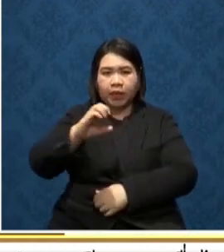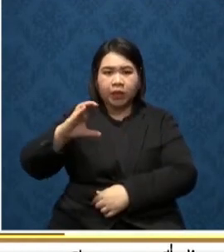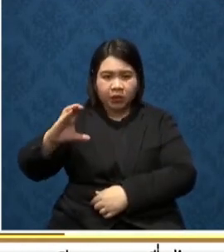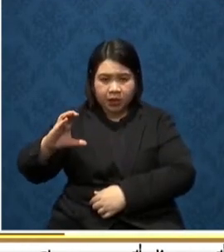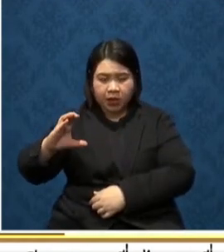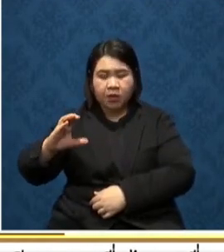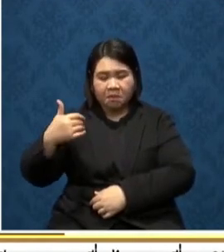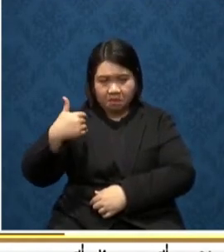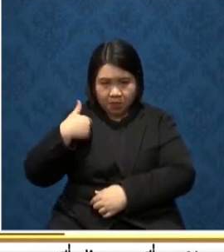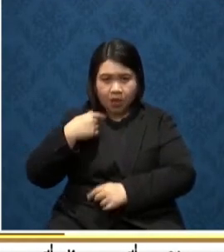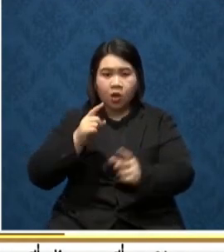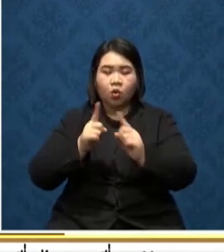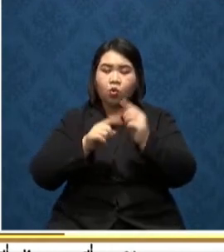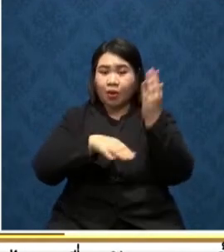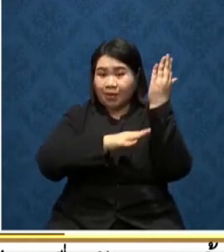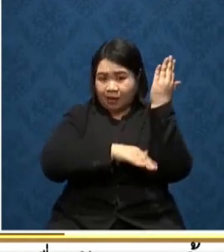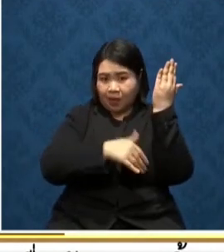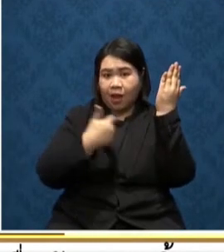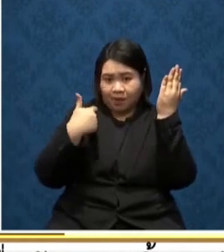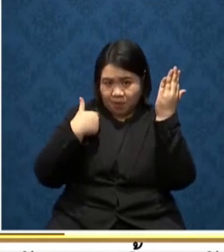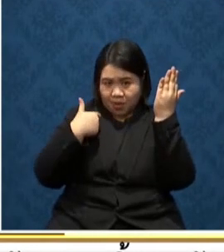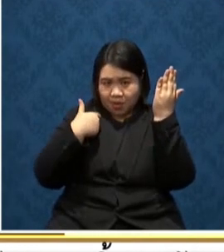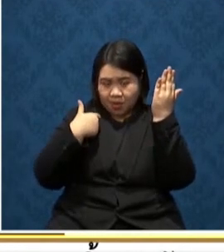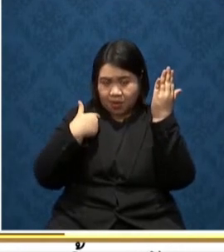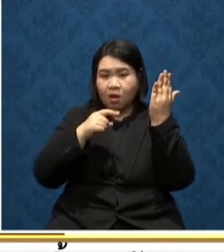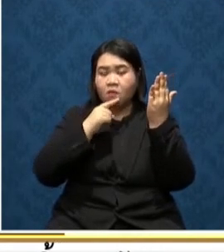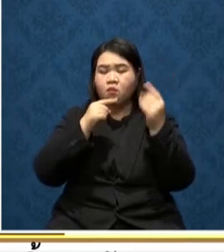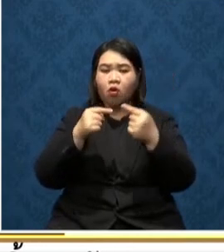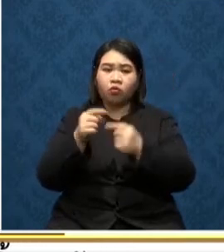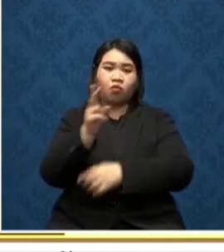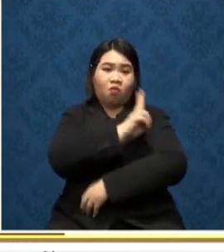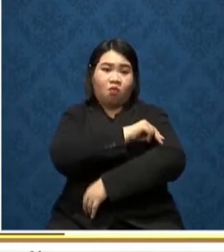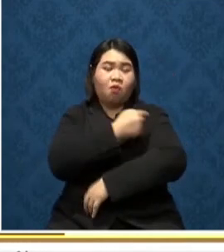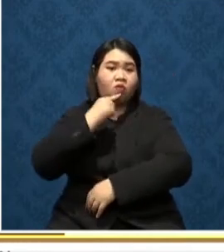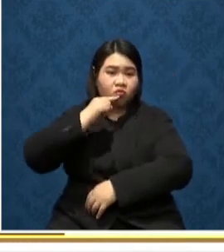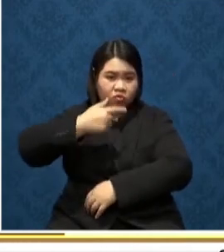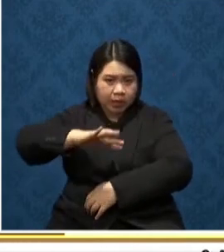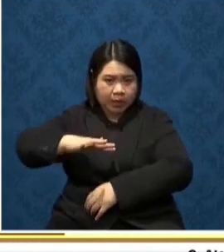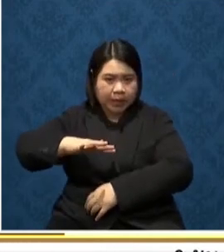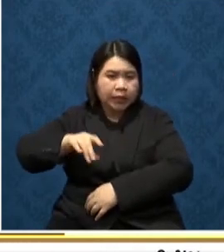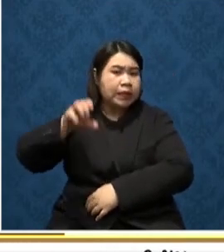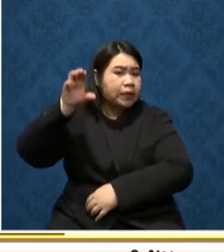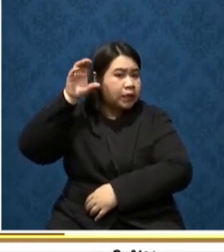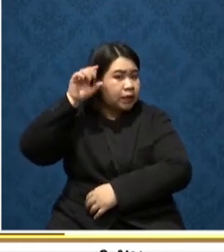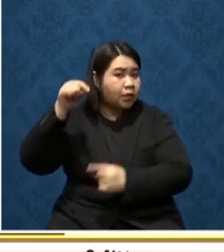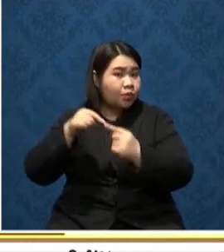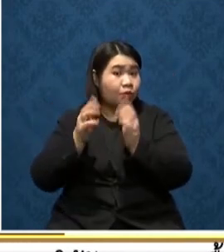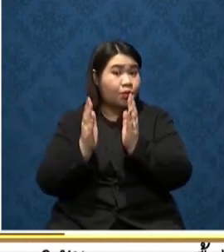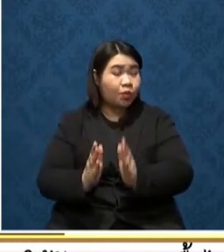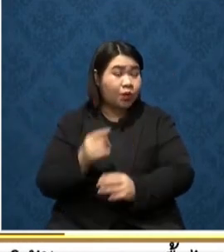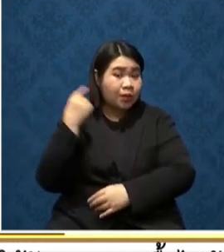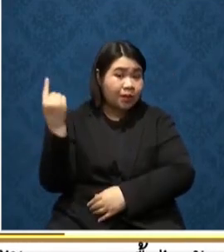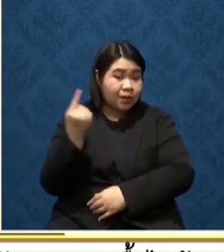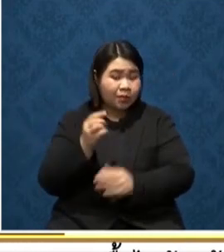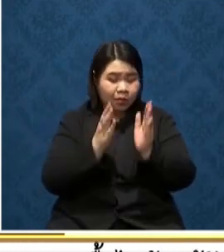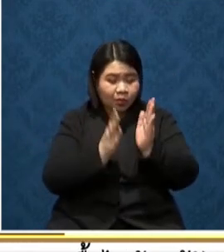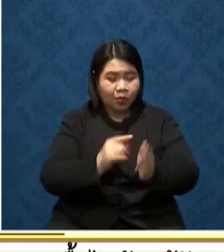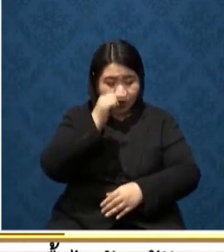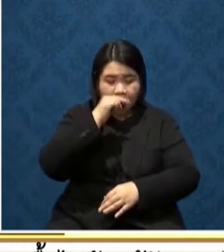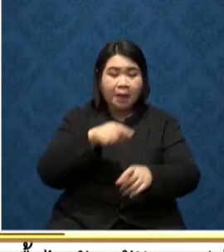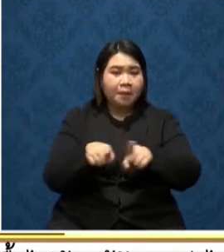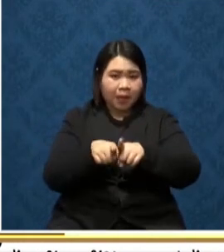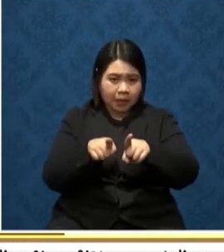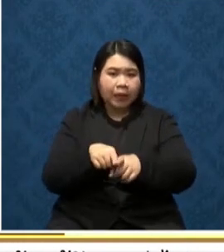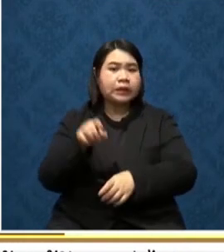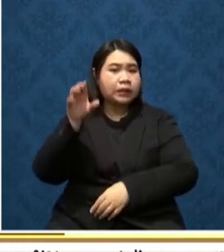ในภาคตวนออก รวมทใภาคใต้ในสาธารณสุขทางทะเล เพื่คามเชอมนใหกนกทองเที่ยวเองแล้วก็คนไทยเองตรงนี้